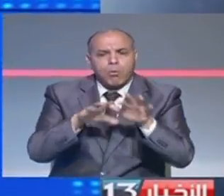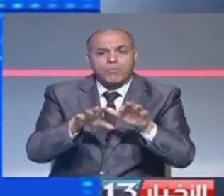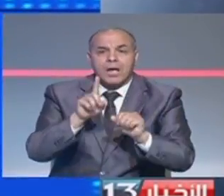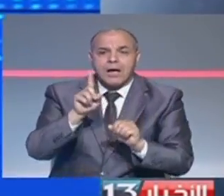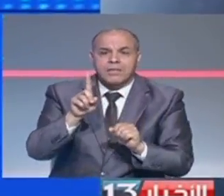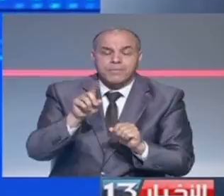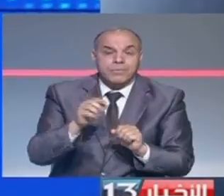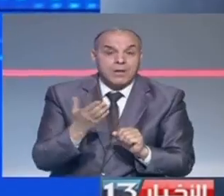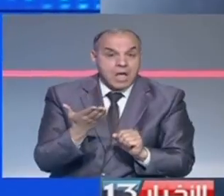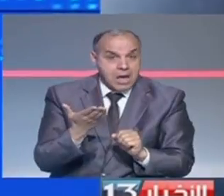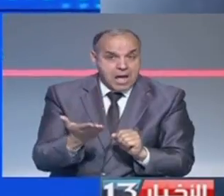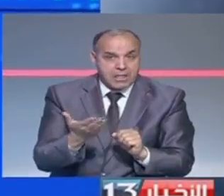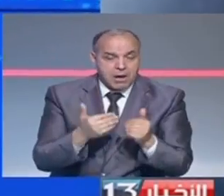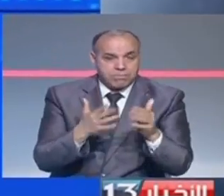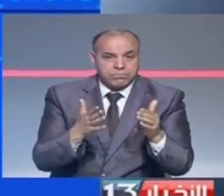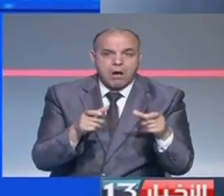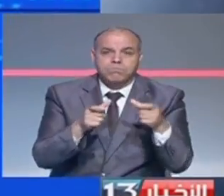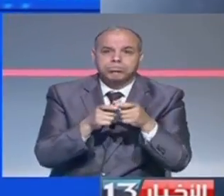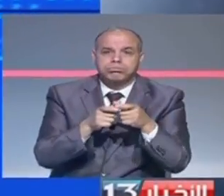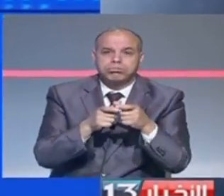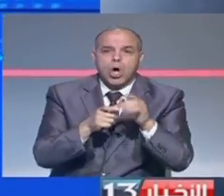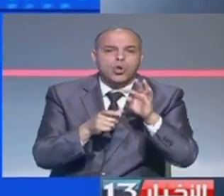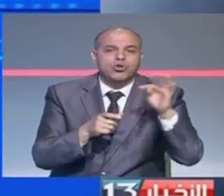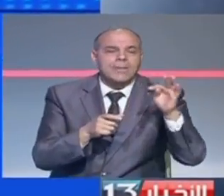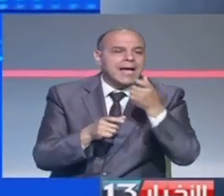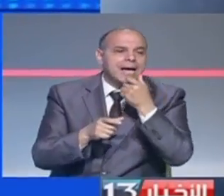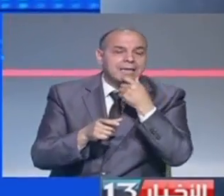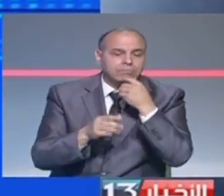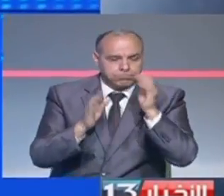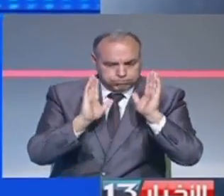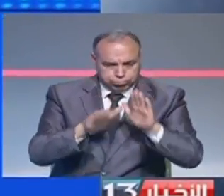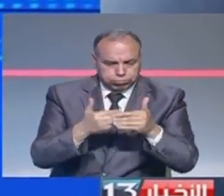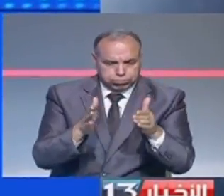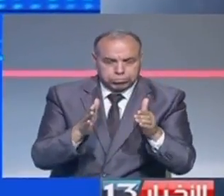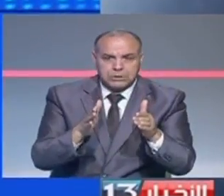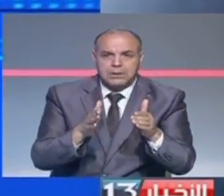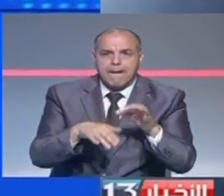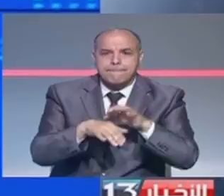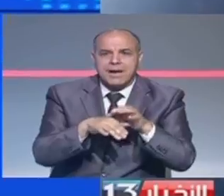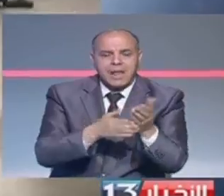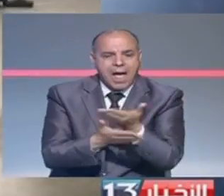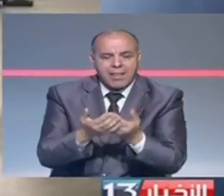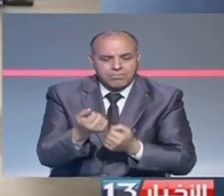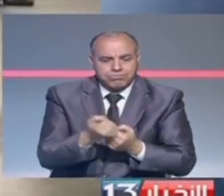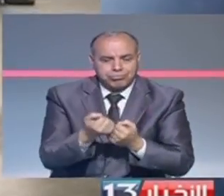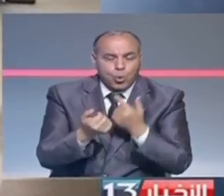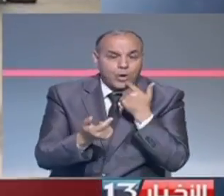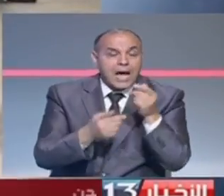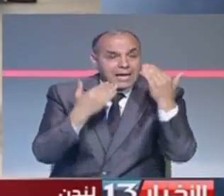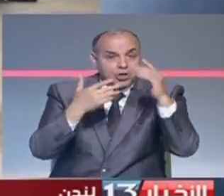المستجده فتح فريقا توتنهام هوتسبير رسميا ابوابه لمرضى خدمات العيادات الخارجيه